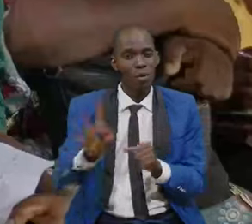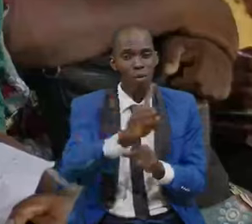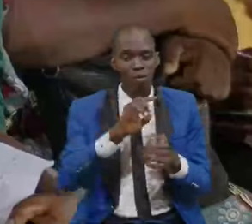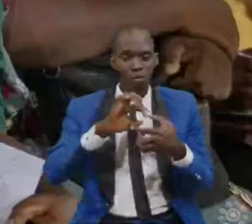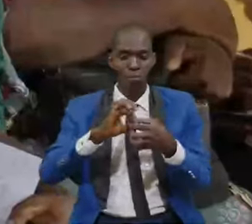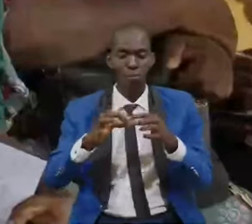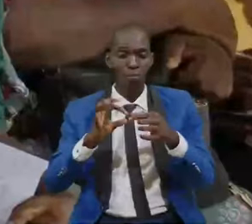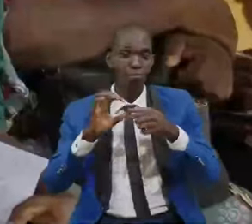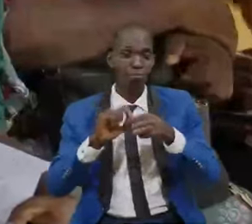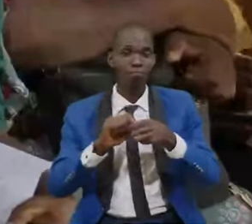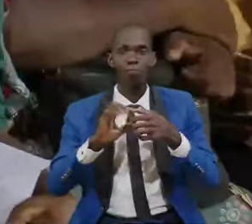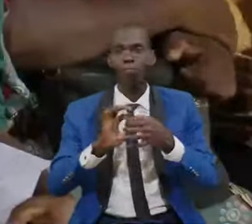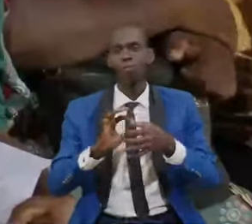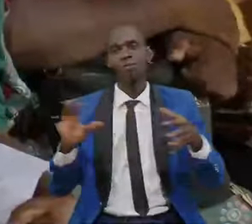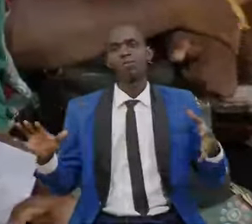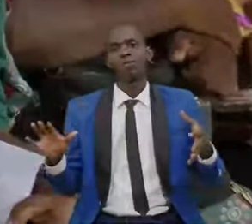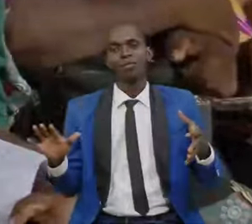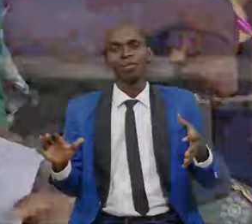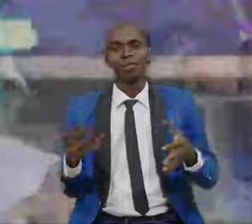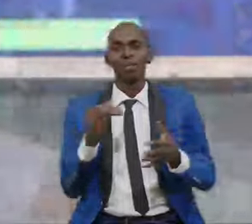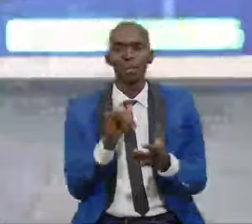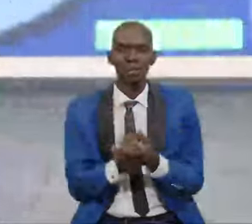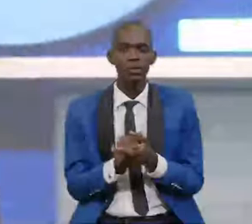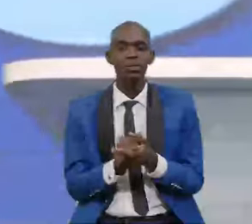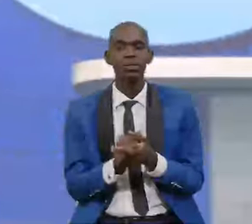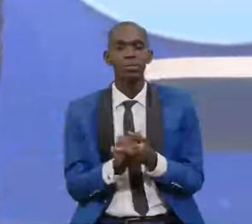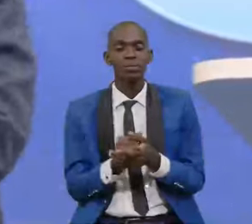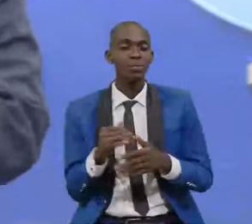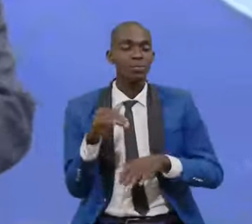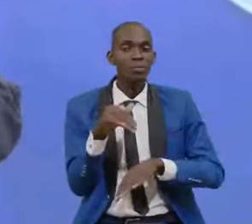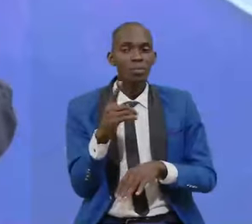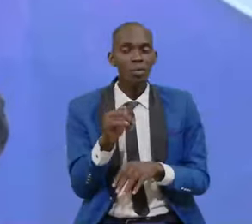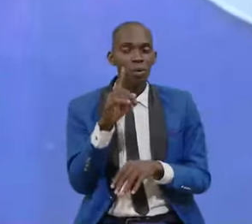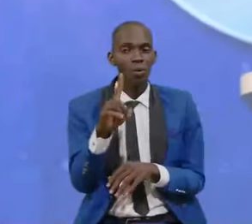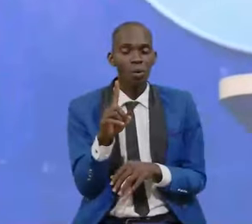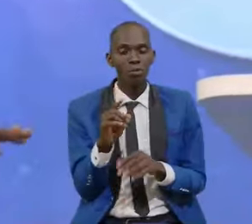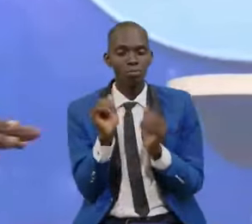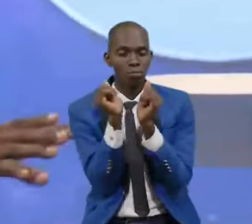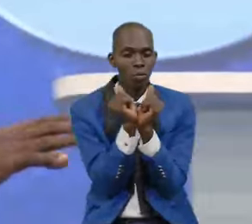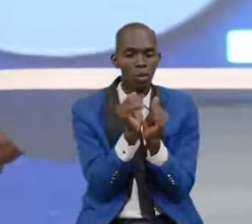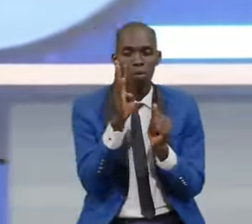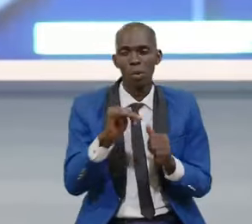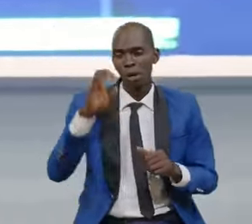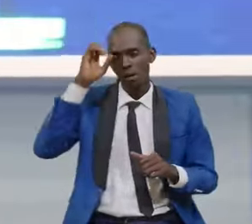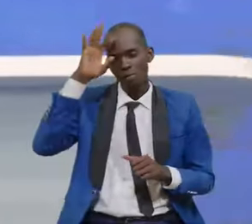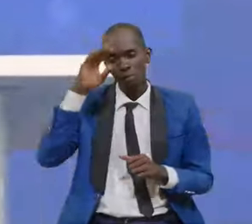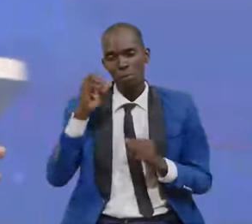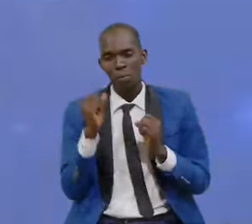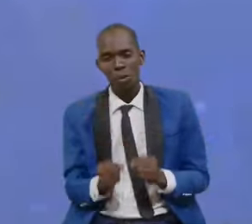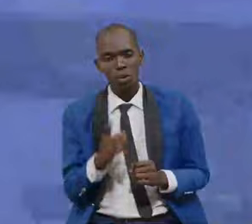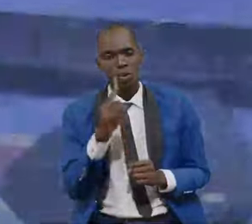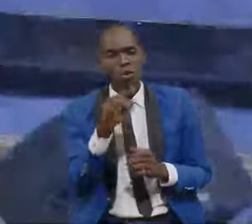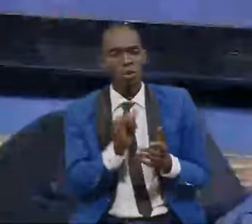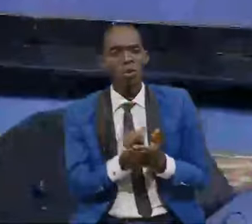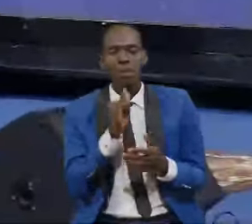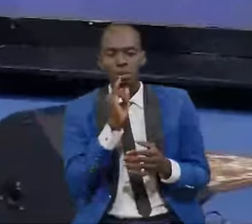furent rompus. Tous ceux qui sont liés par les puissances légales, ceux qui sont liés par les puissances occultes, ceux qui